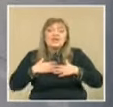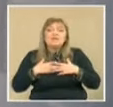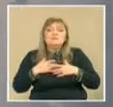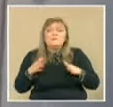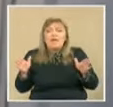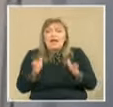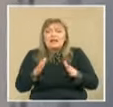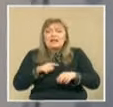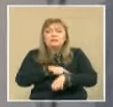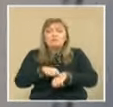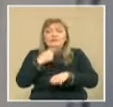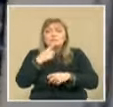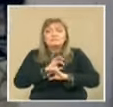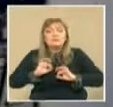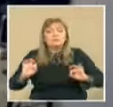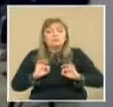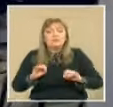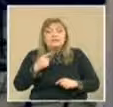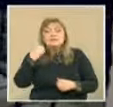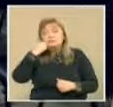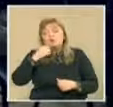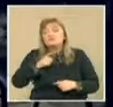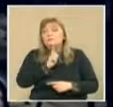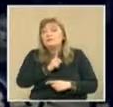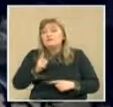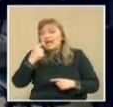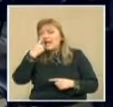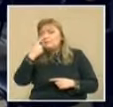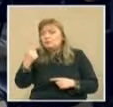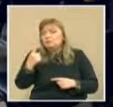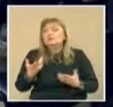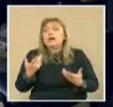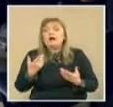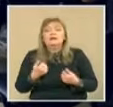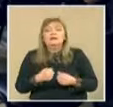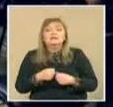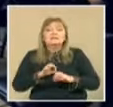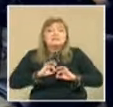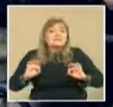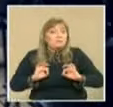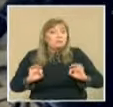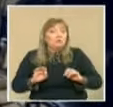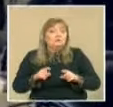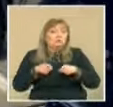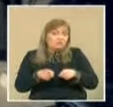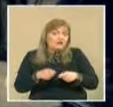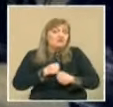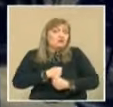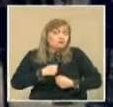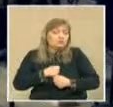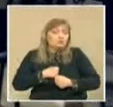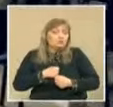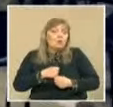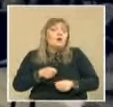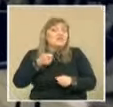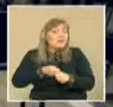и използваме всяка една минута рационално, така че да се подготвим. Това, че е трудно, сякаш ги